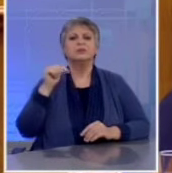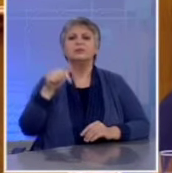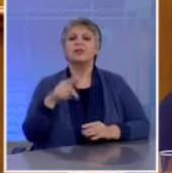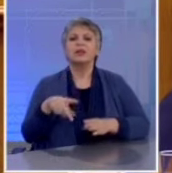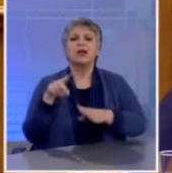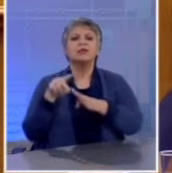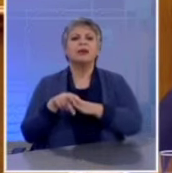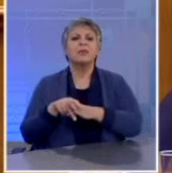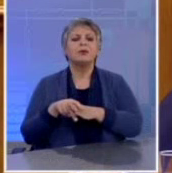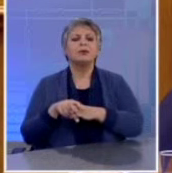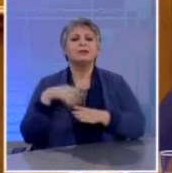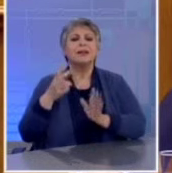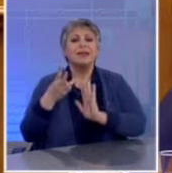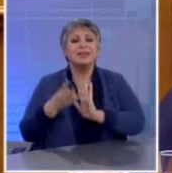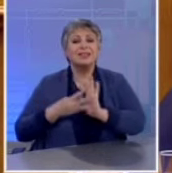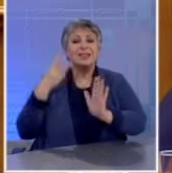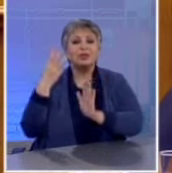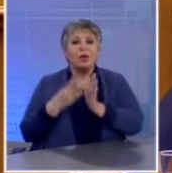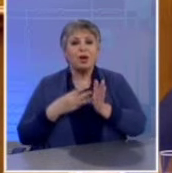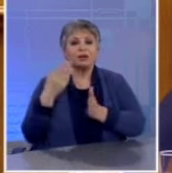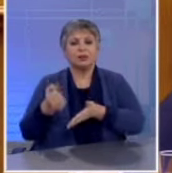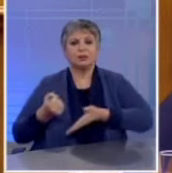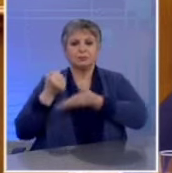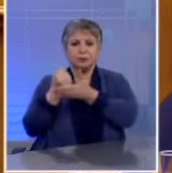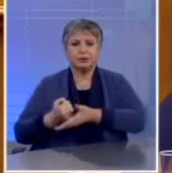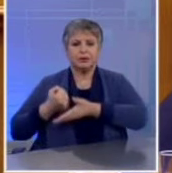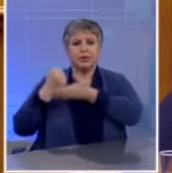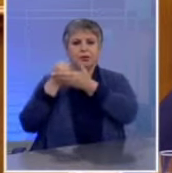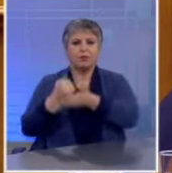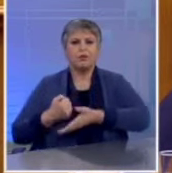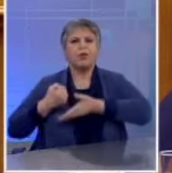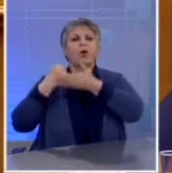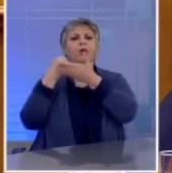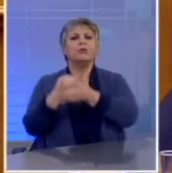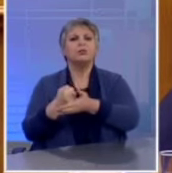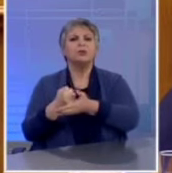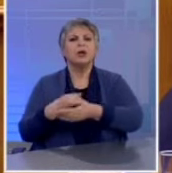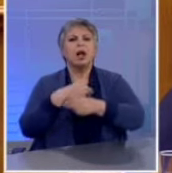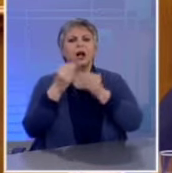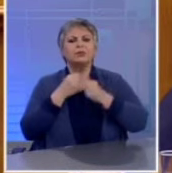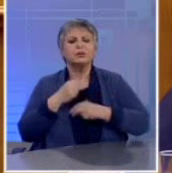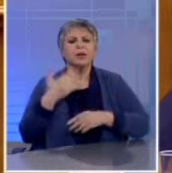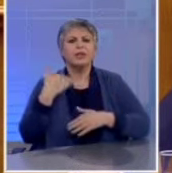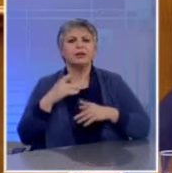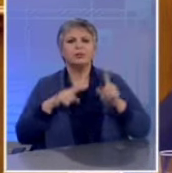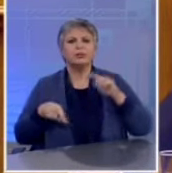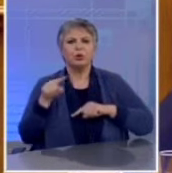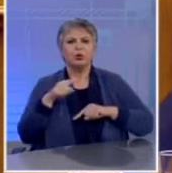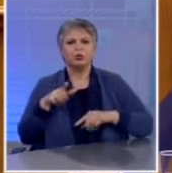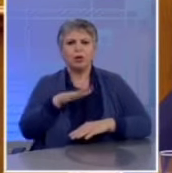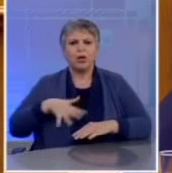ανακεφαλαιοποιηθεί τρεις φορές με αίμα και με θυσίες από τον ελληνικό λαό, το παιχνιδάκι